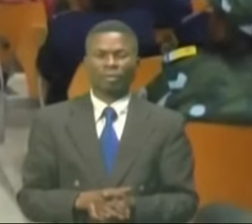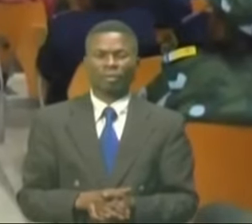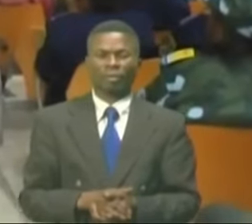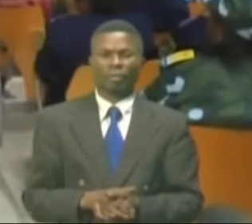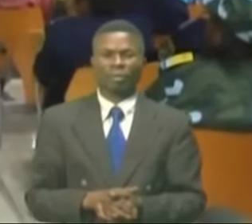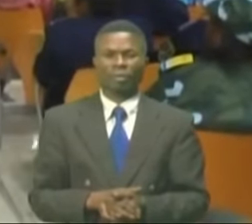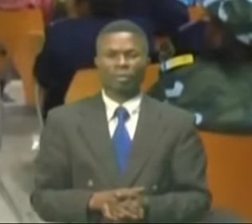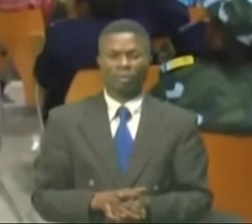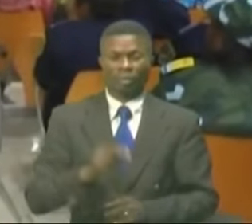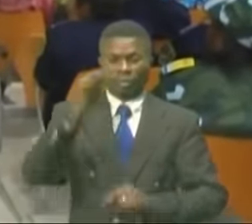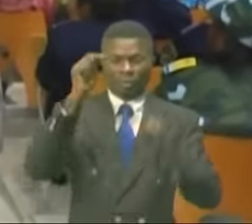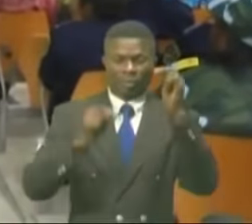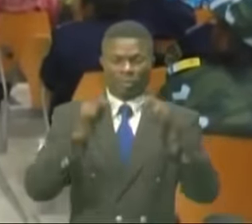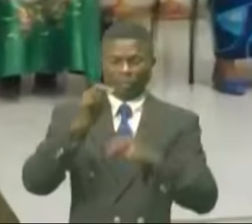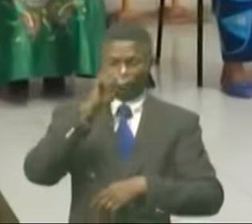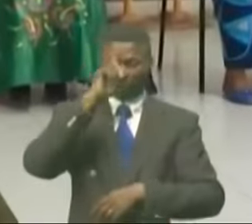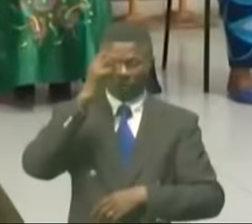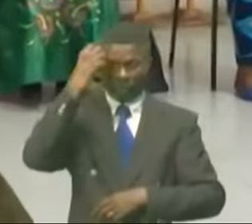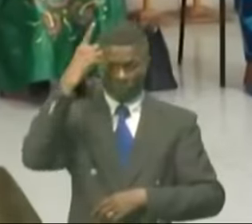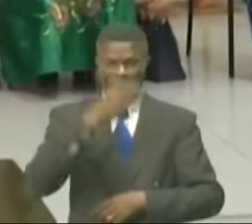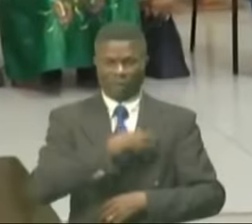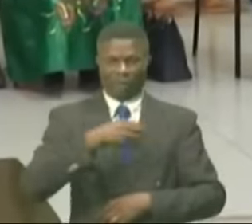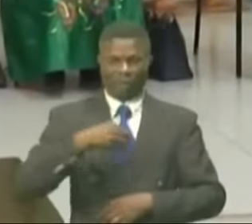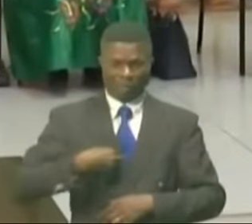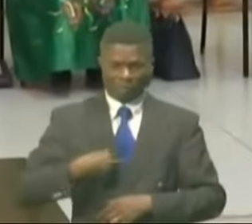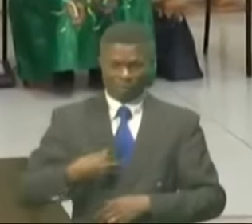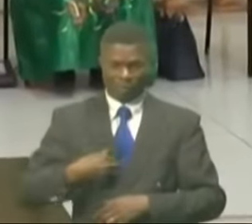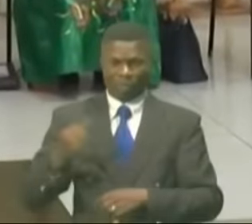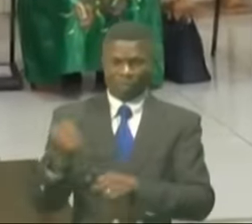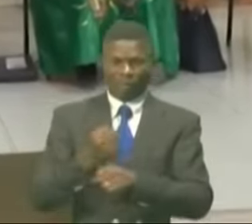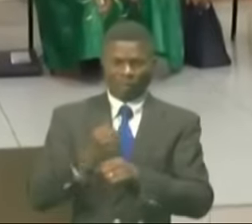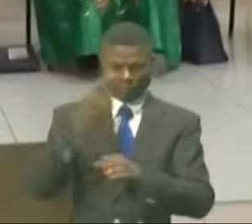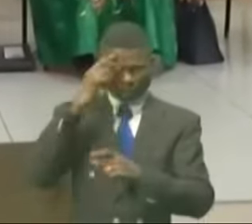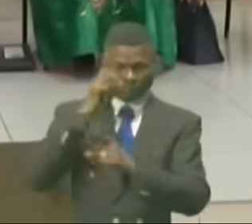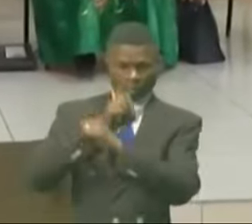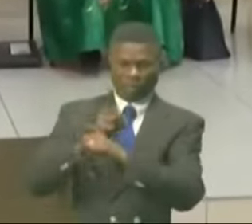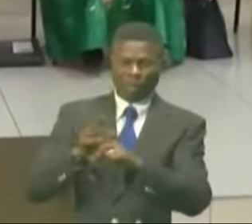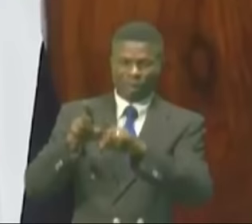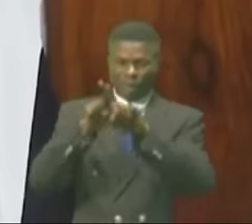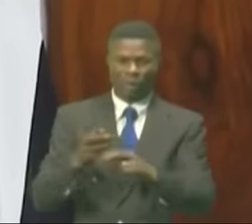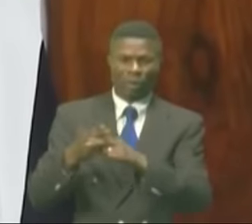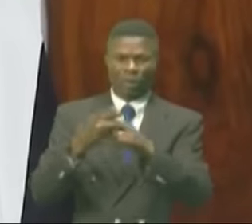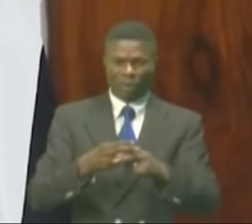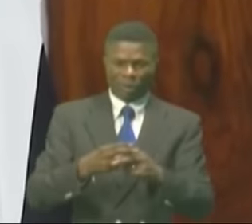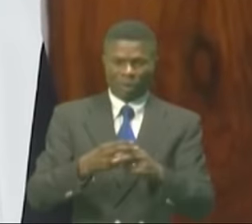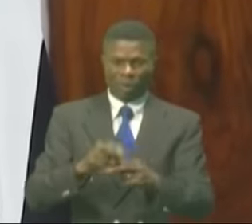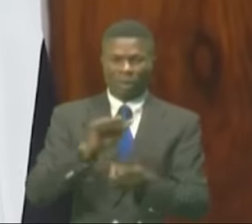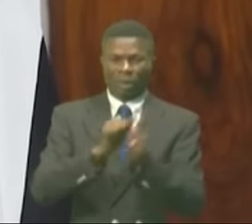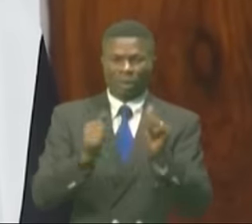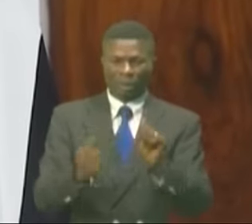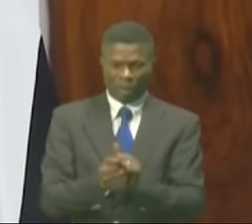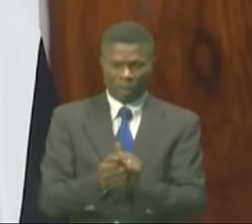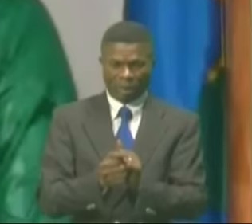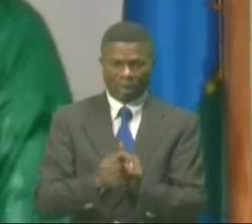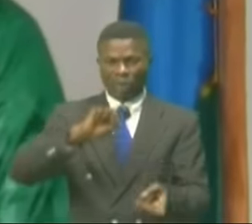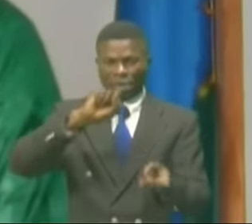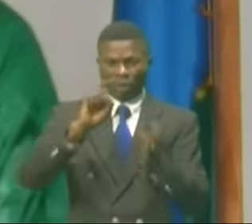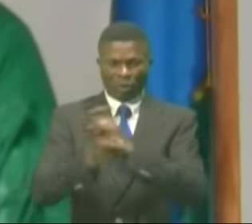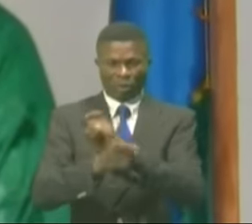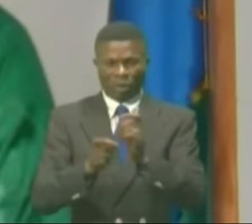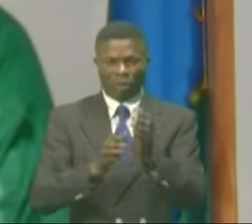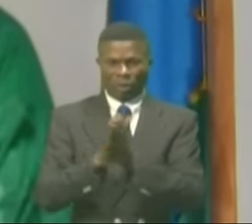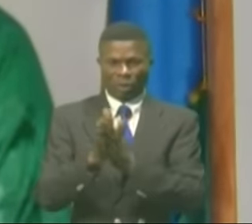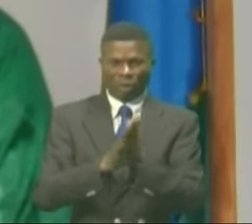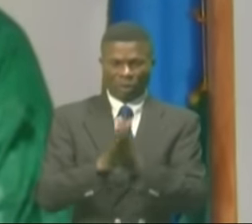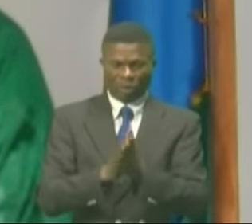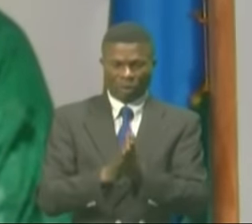Relever le niveau de compréhension des femmes du secteur de la défense et sécurité sur les questions des réformes liées à